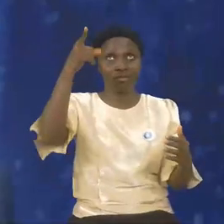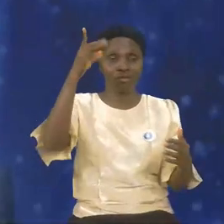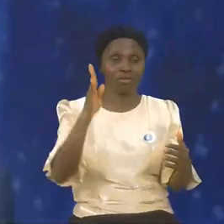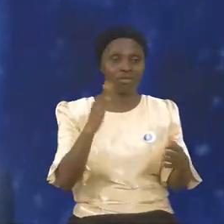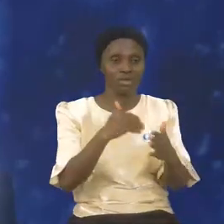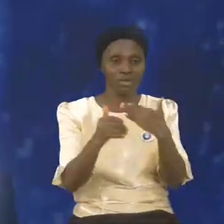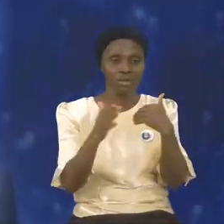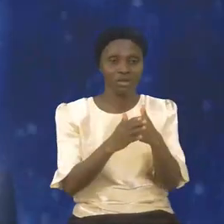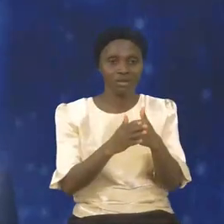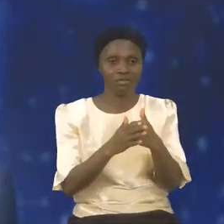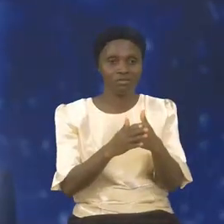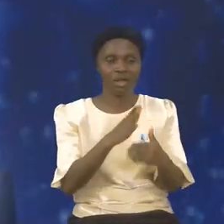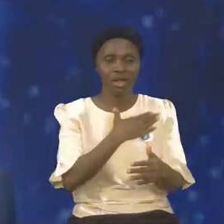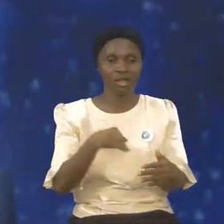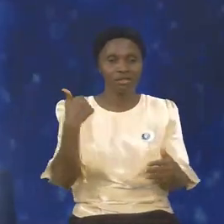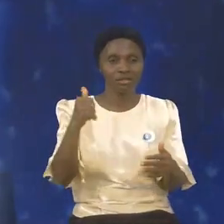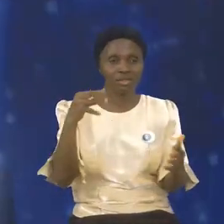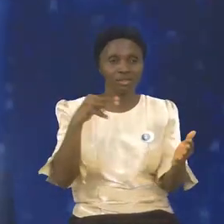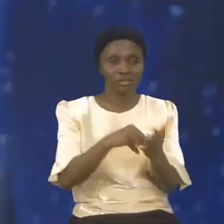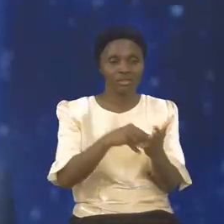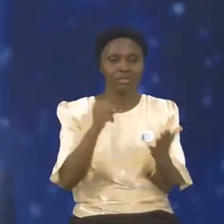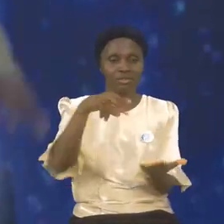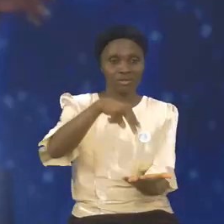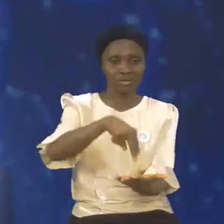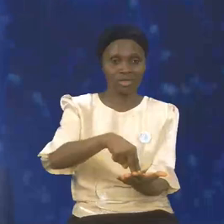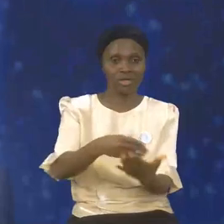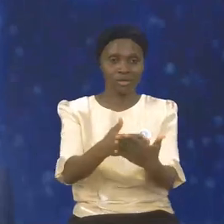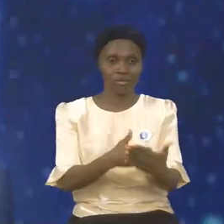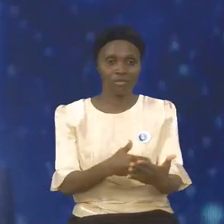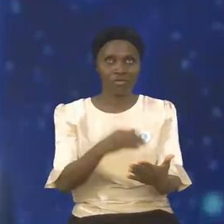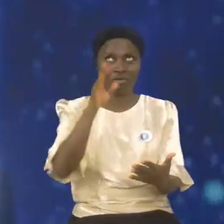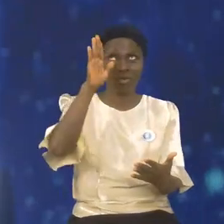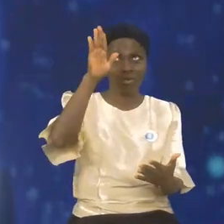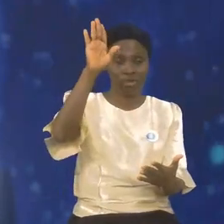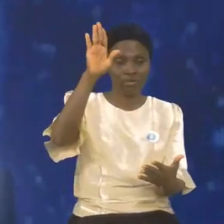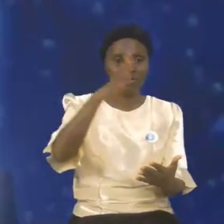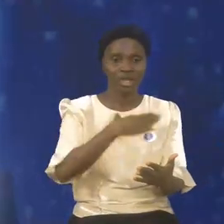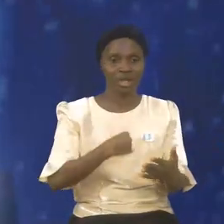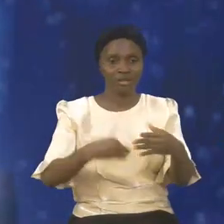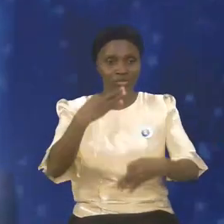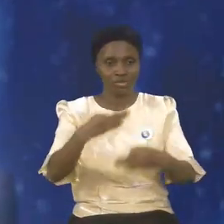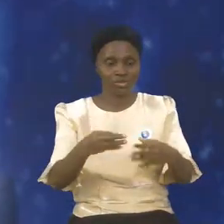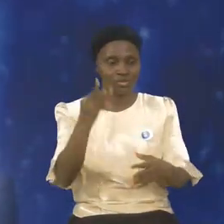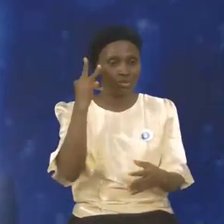le serveur est dit mille millions se tenait en sa présence